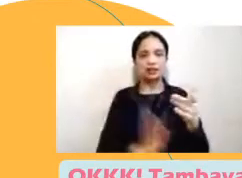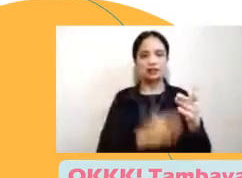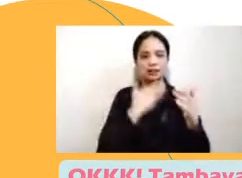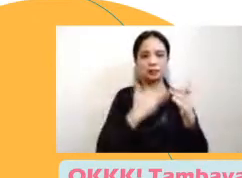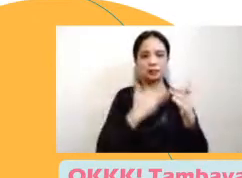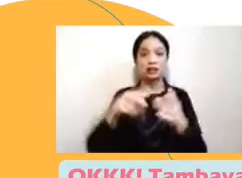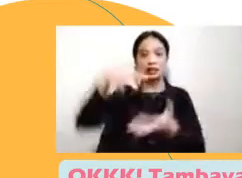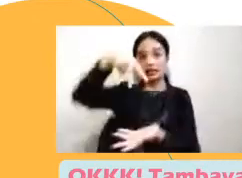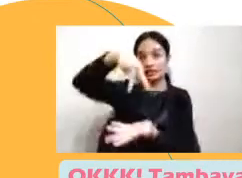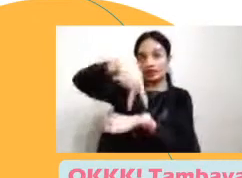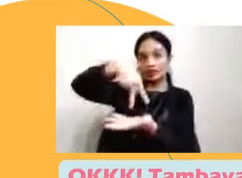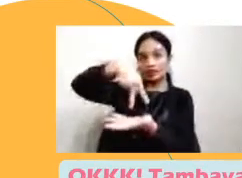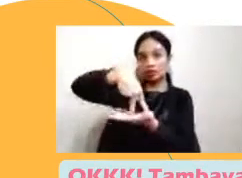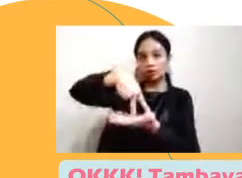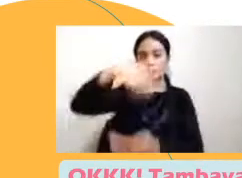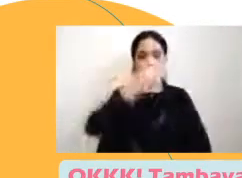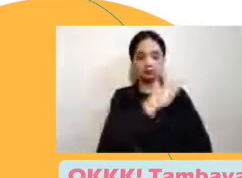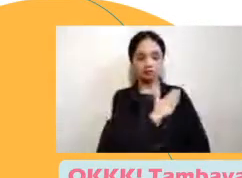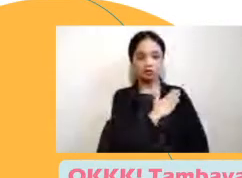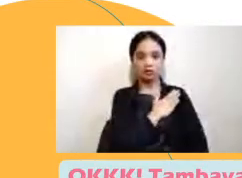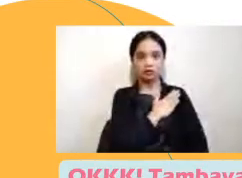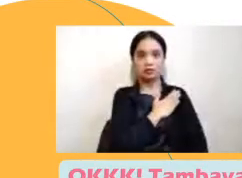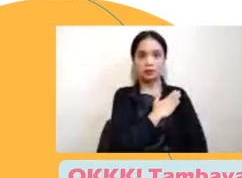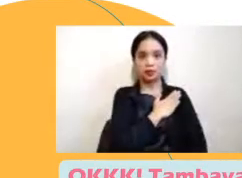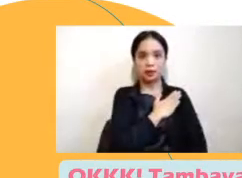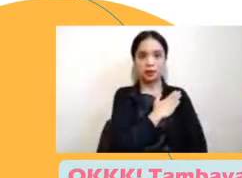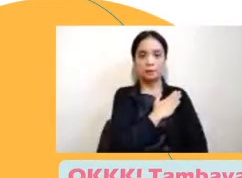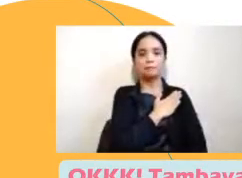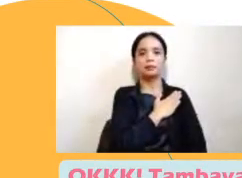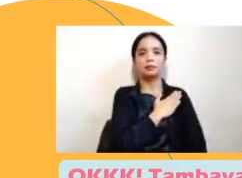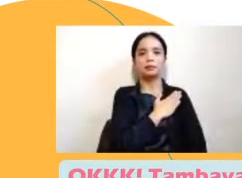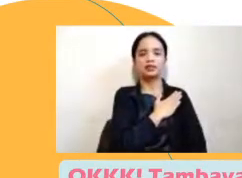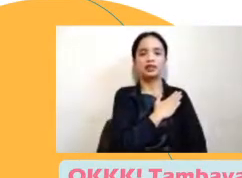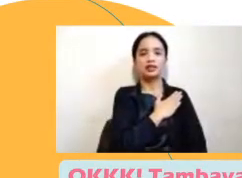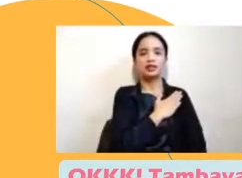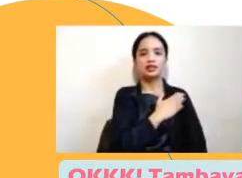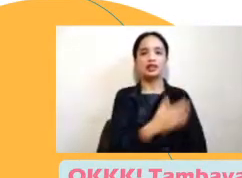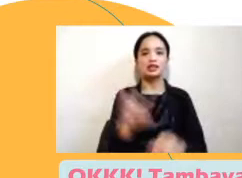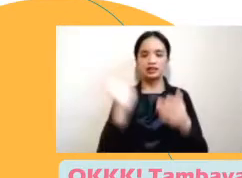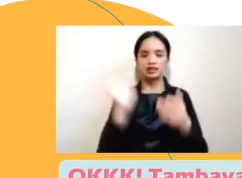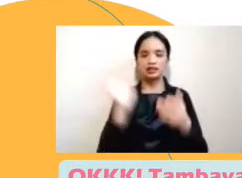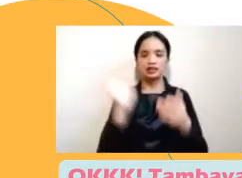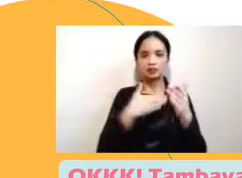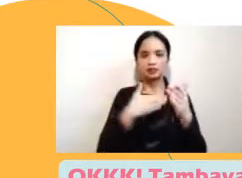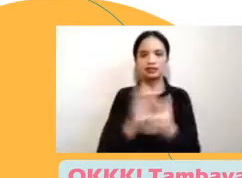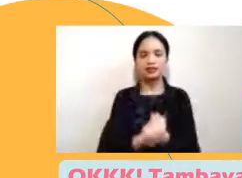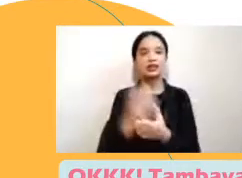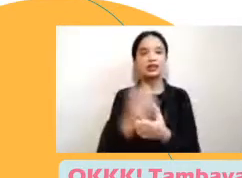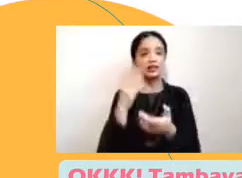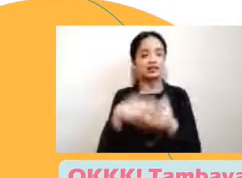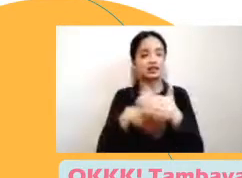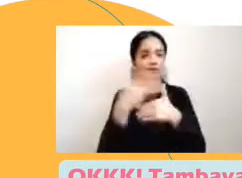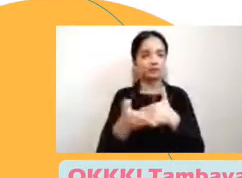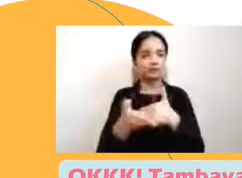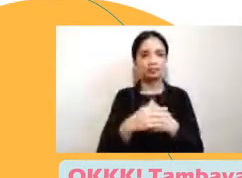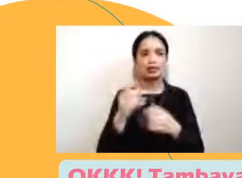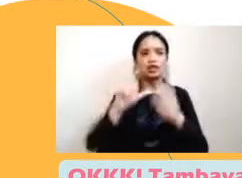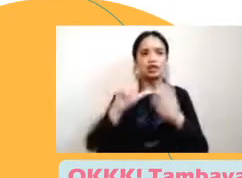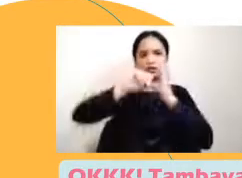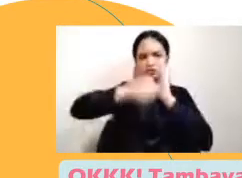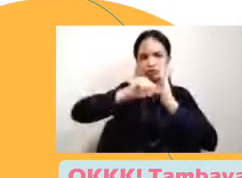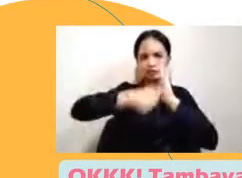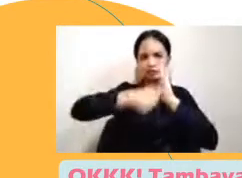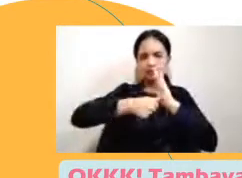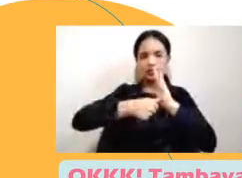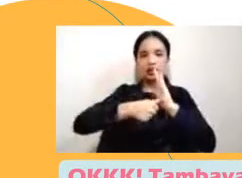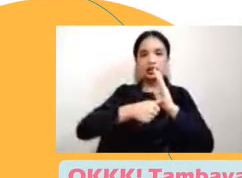Tatayo. Maglalagay ng kamay sa dibdib. Yes. At sabay-sabay na kanta. Oh. And ito pa, gusto ko lang i-emphasize to. Alisin